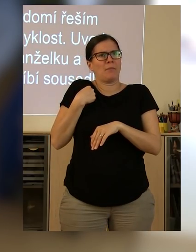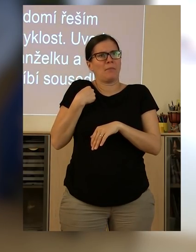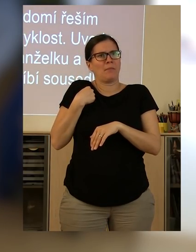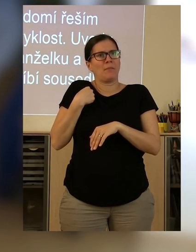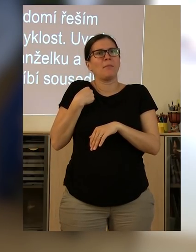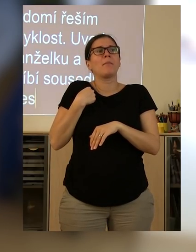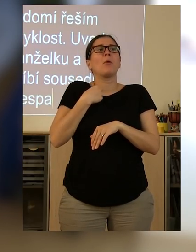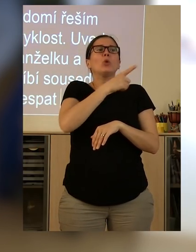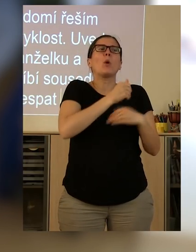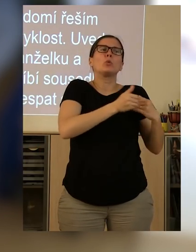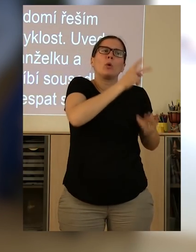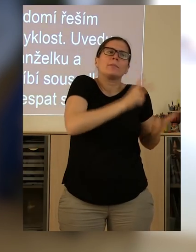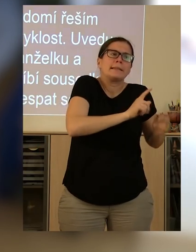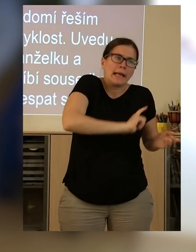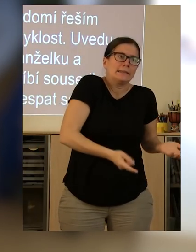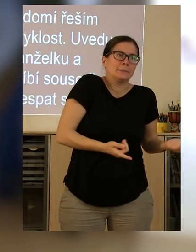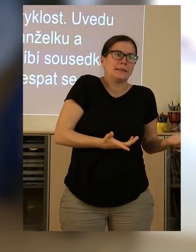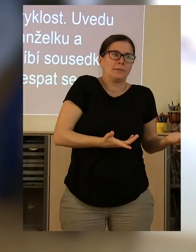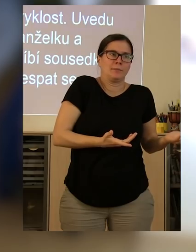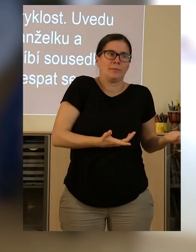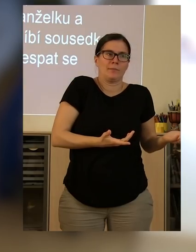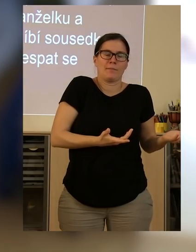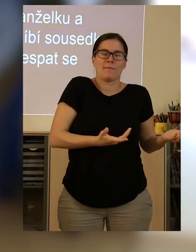nespat se sousedkou.